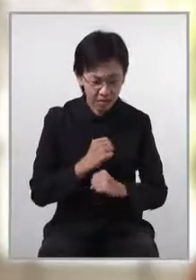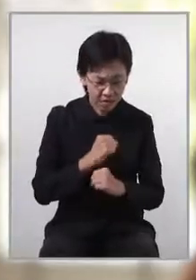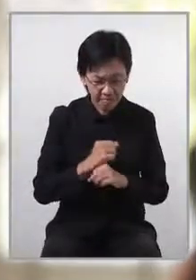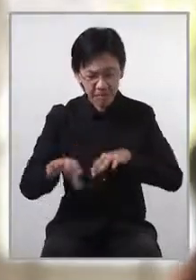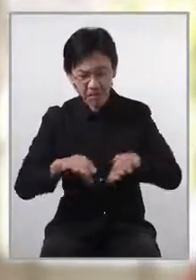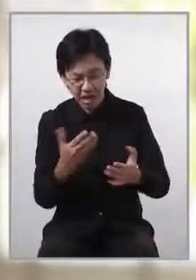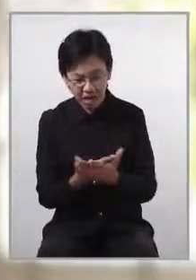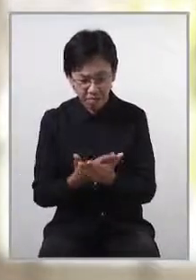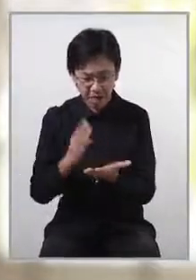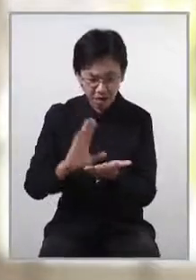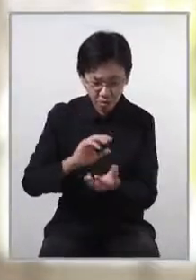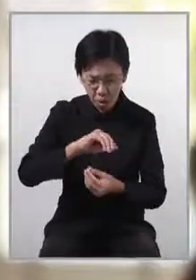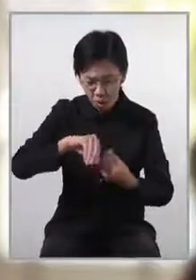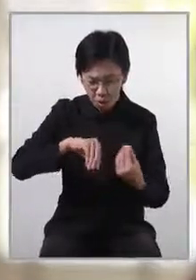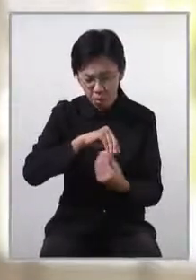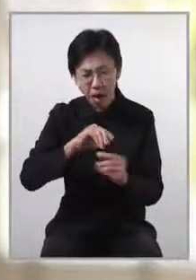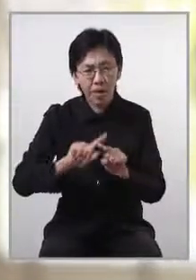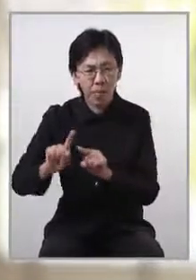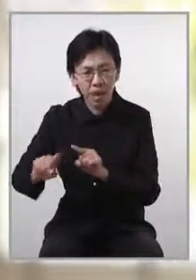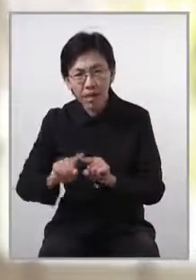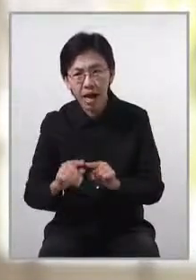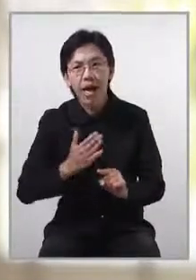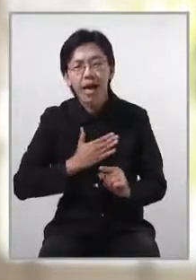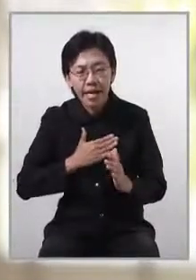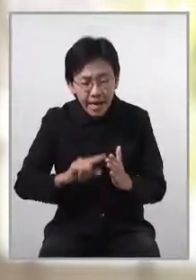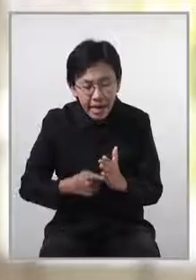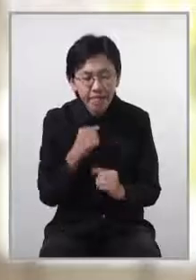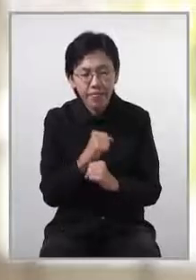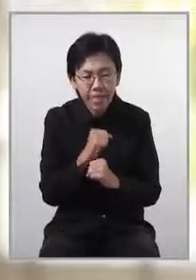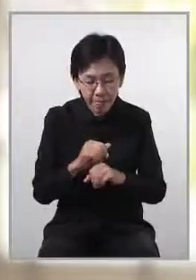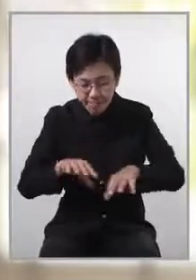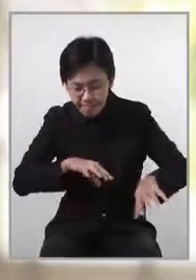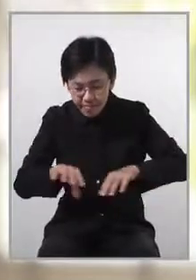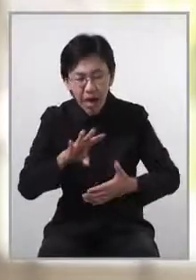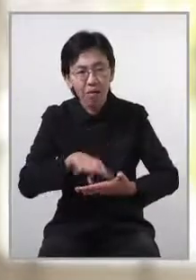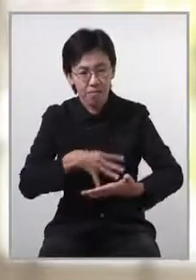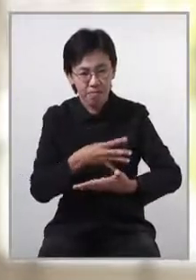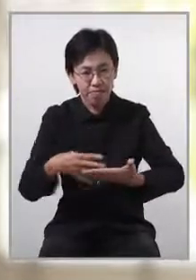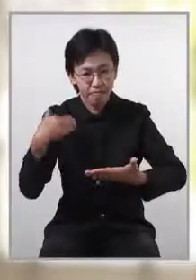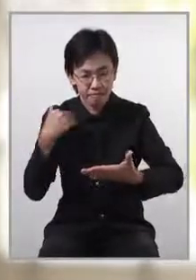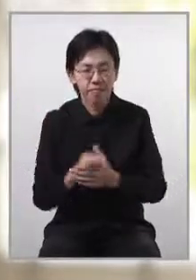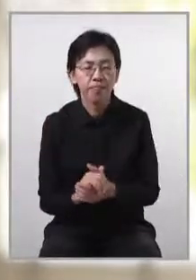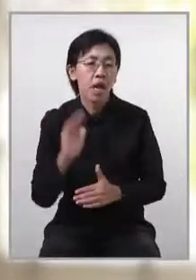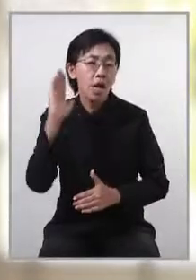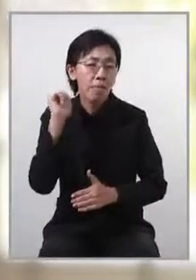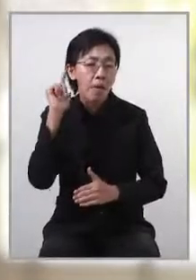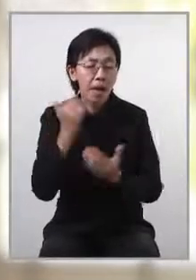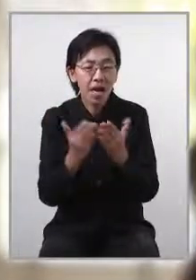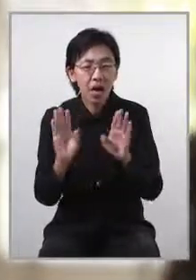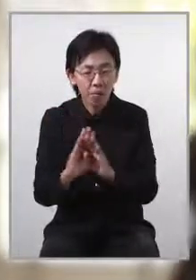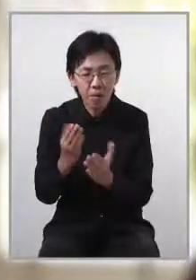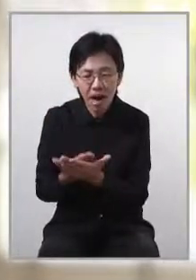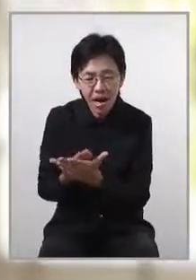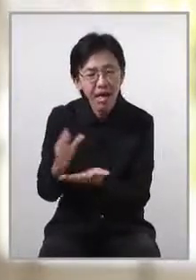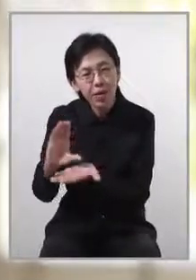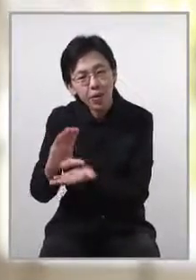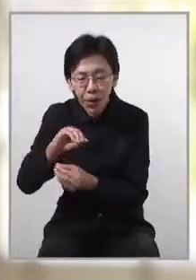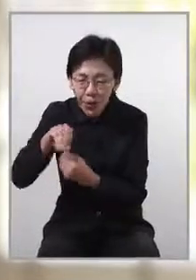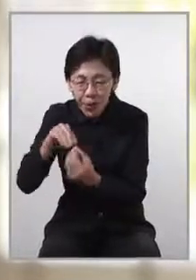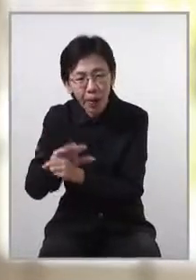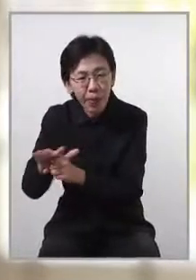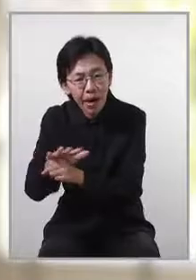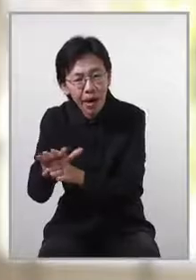เงินมีทองมาซัพพอร์ตแต่เราก็เริ่มเตรียมตัวบ้างแล้วนะครับ ครับ ผู้ปกครองที่มีพอมีกำลังบ้างปานกลางเนี่ย